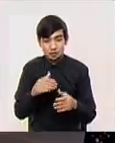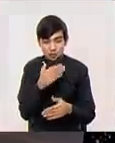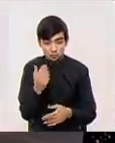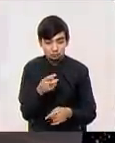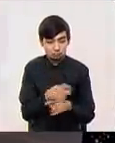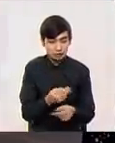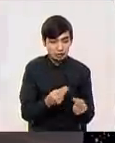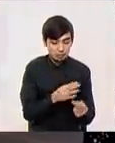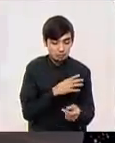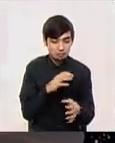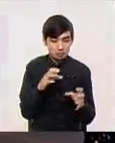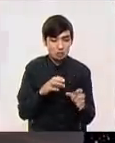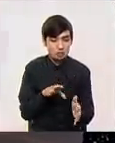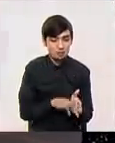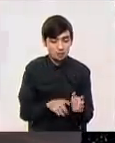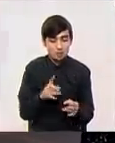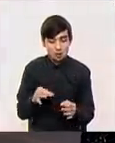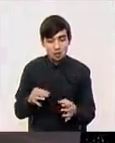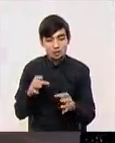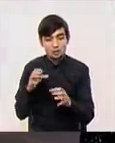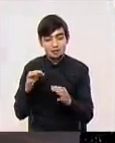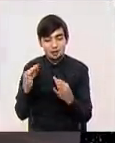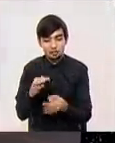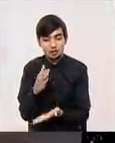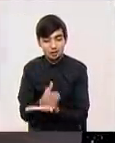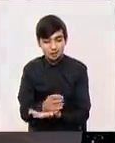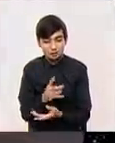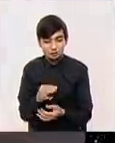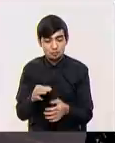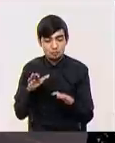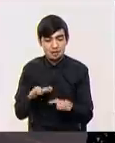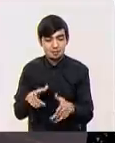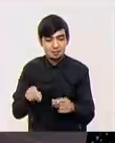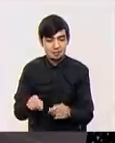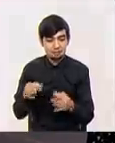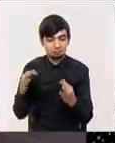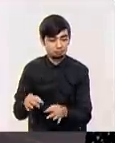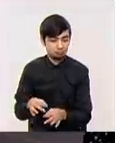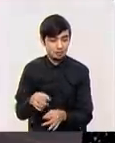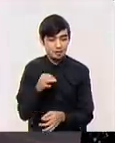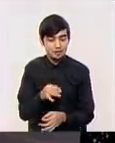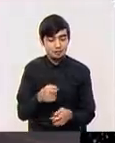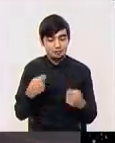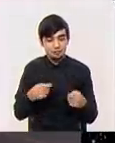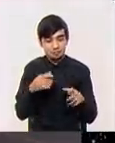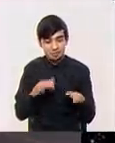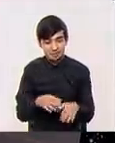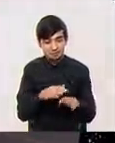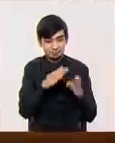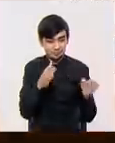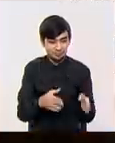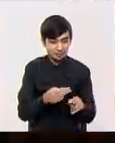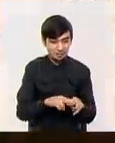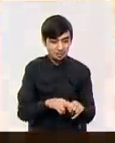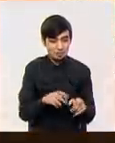ойынға рұқсат бар. Тек сол ойын үшін бөлінген орындарда болуы заңды деген сөз. Сонда сауда орындарындағы орны заңды деген